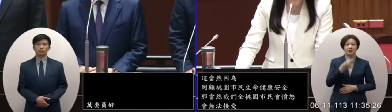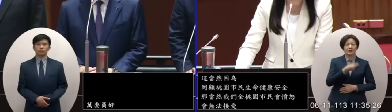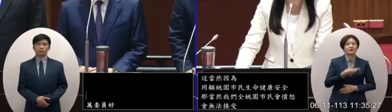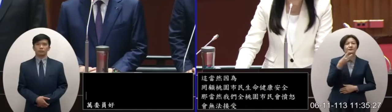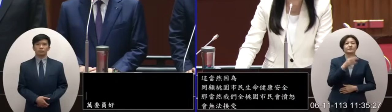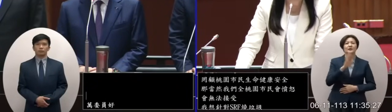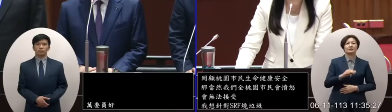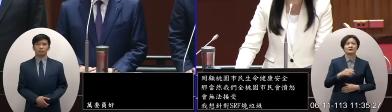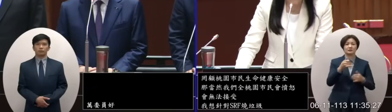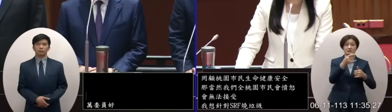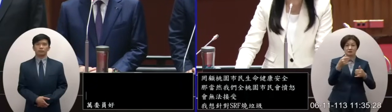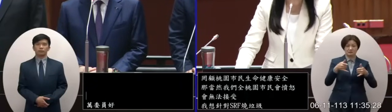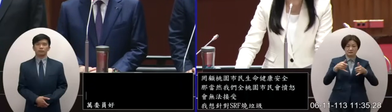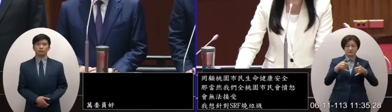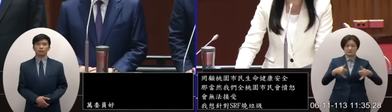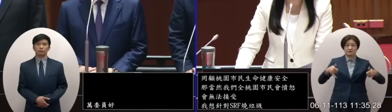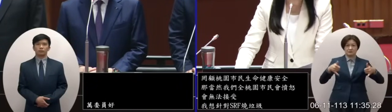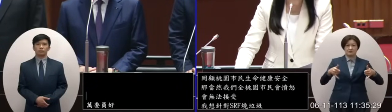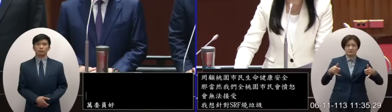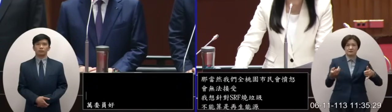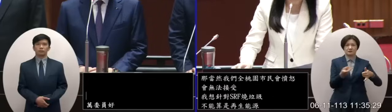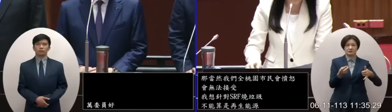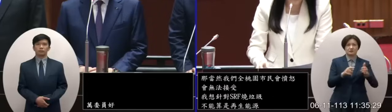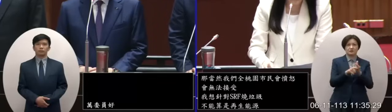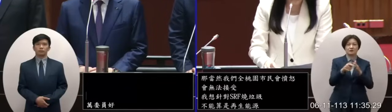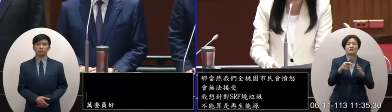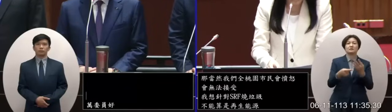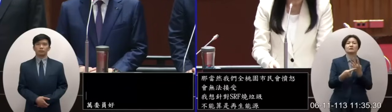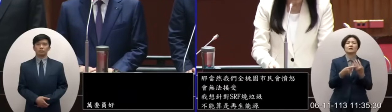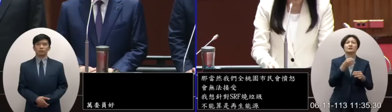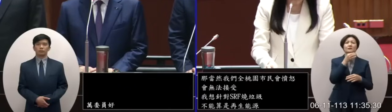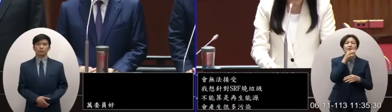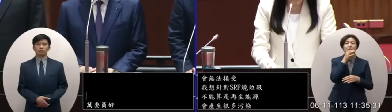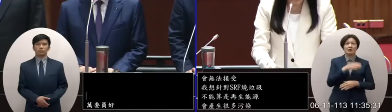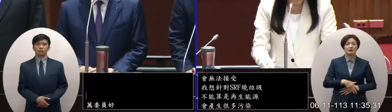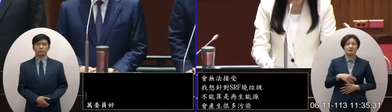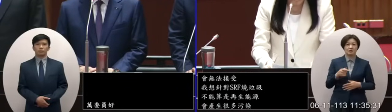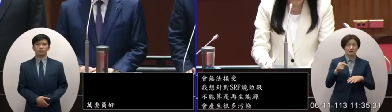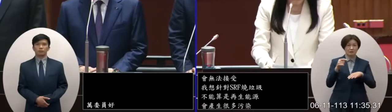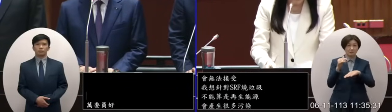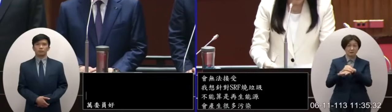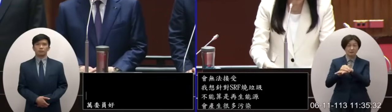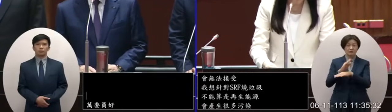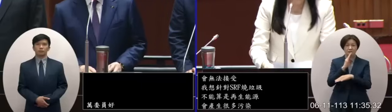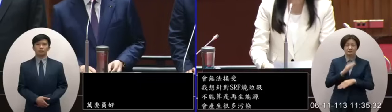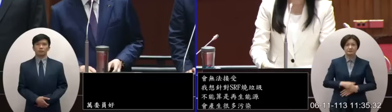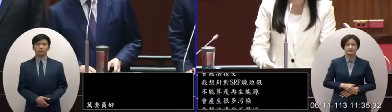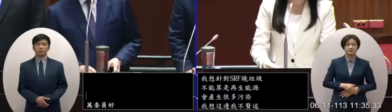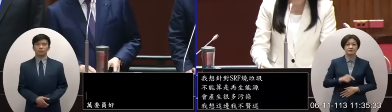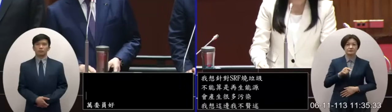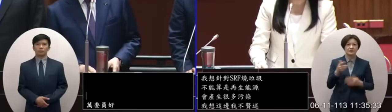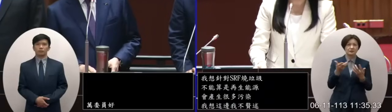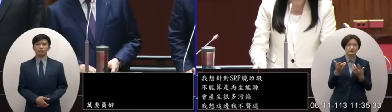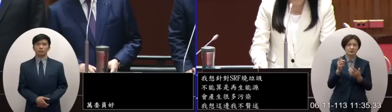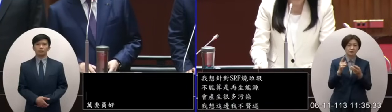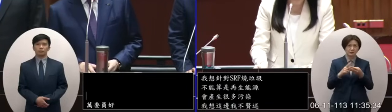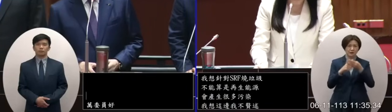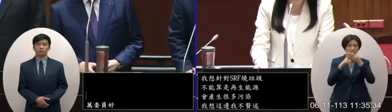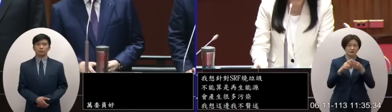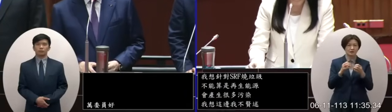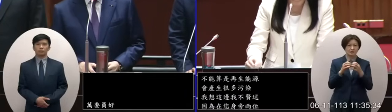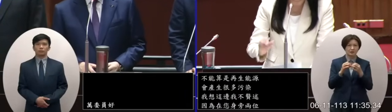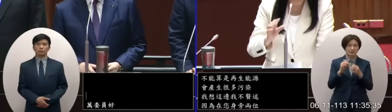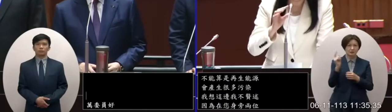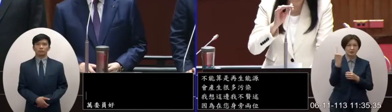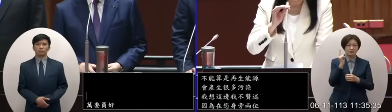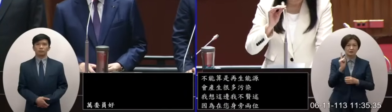身旁这两位其实我相信他们有一定的专业，也都是专家那不过我们来看这个事情最主要的，今天本席来